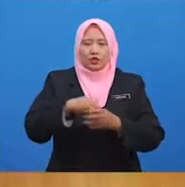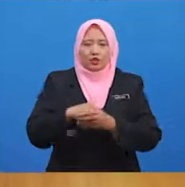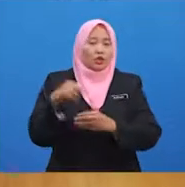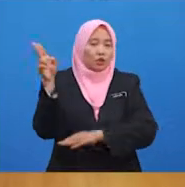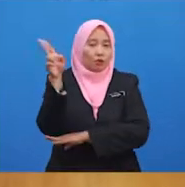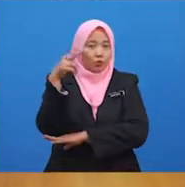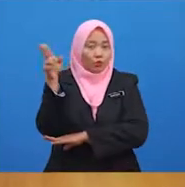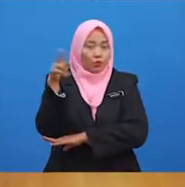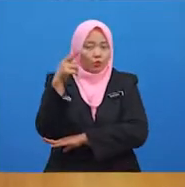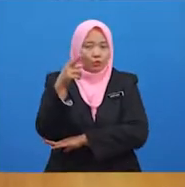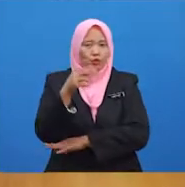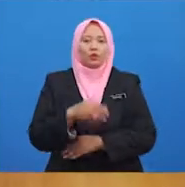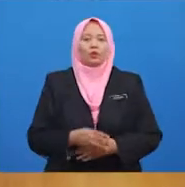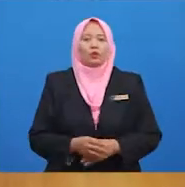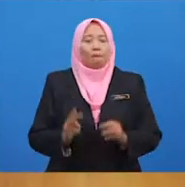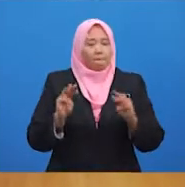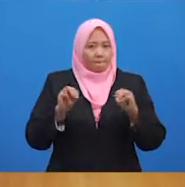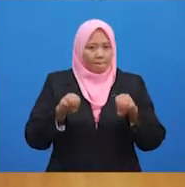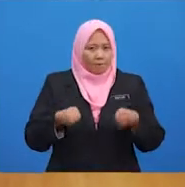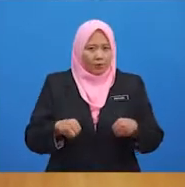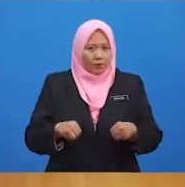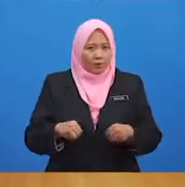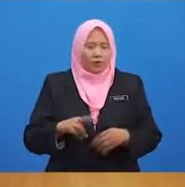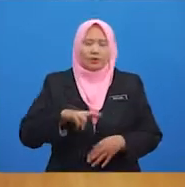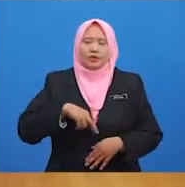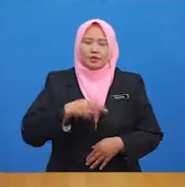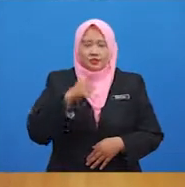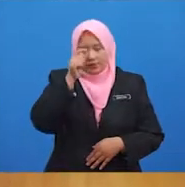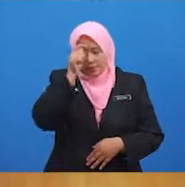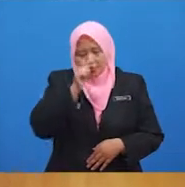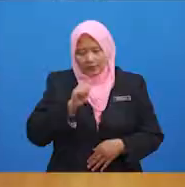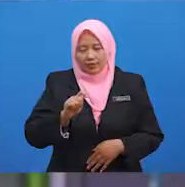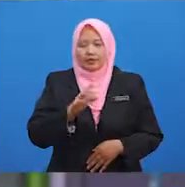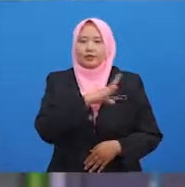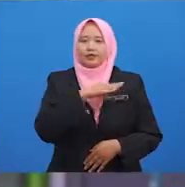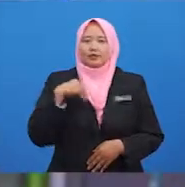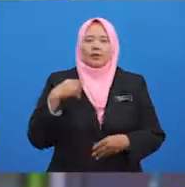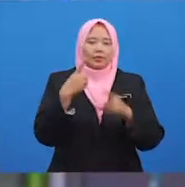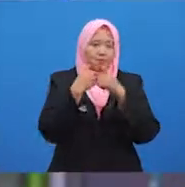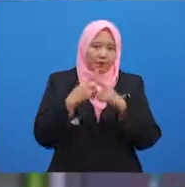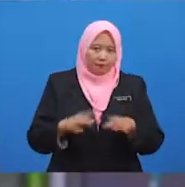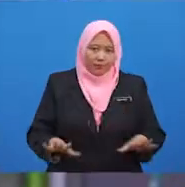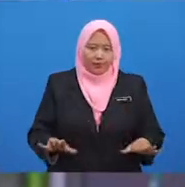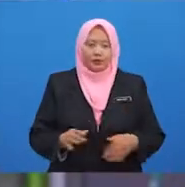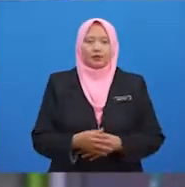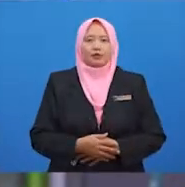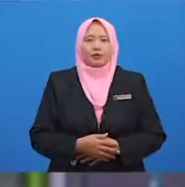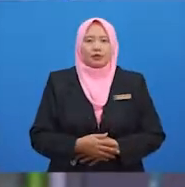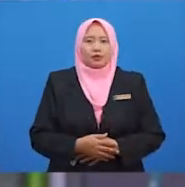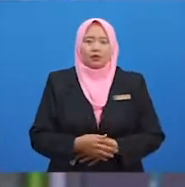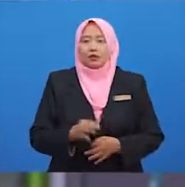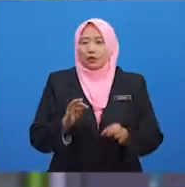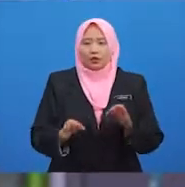tebal ternyata mampu mencetuskan perasaan tenang dan mendamaikan. Apatah lagi jika